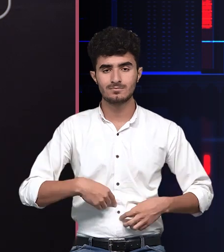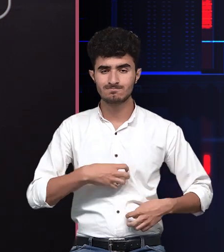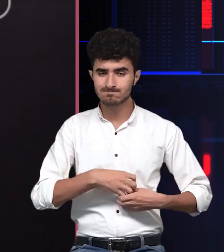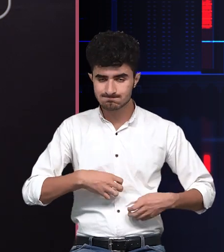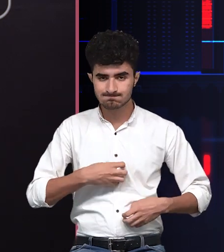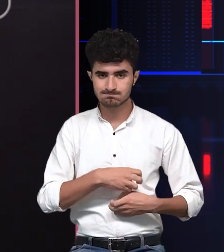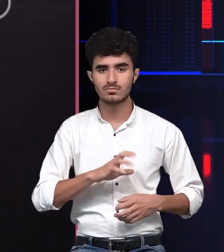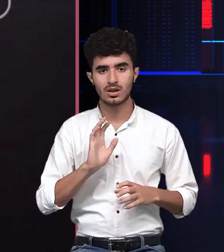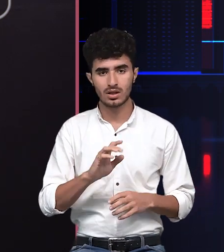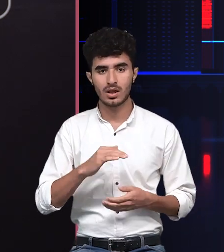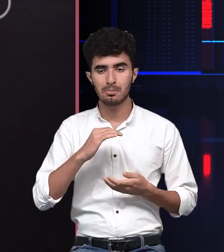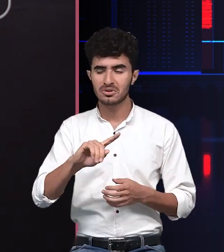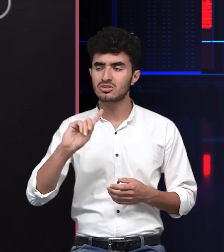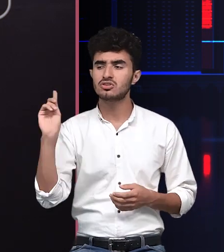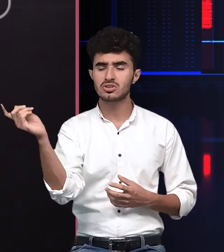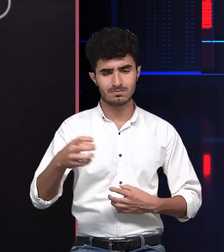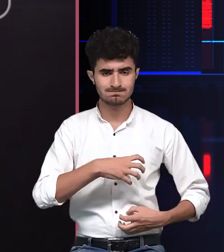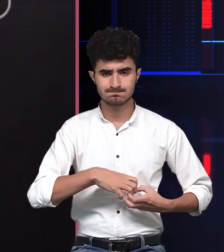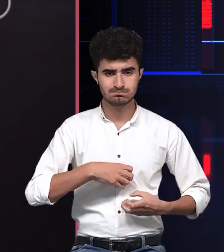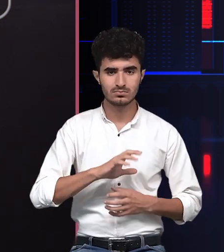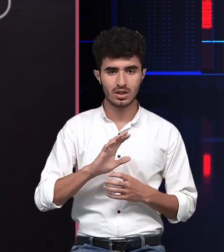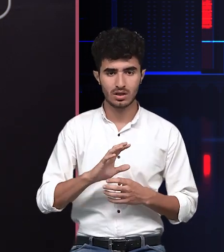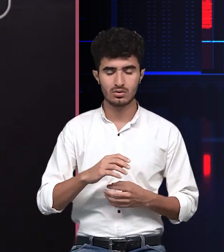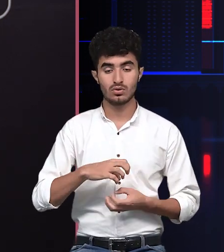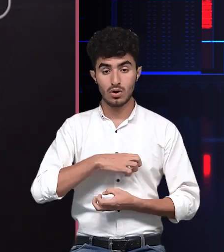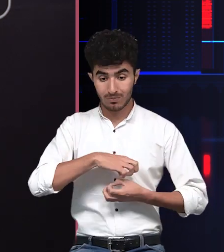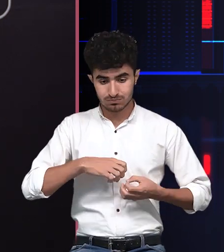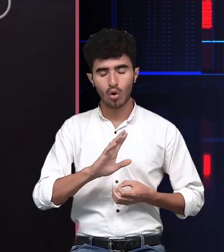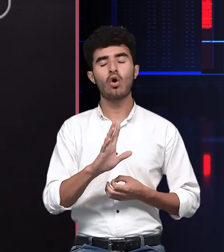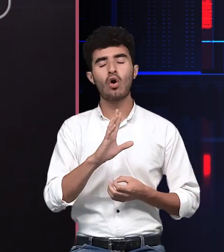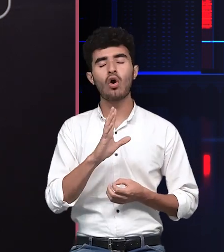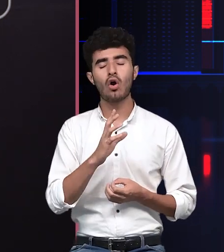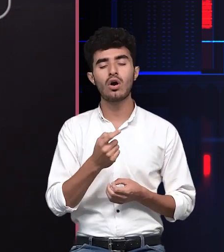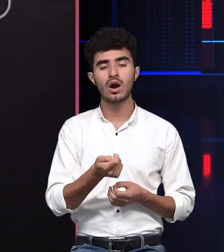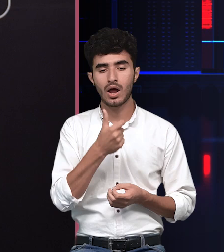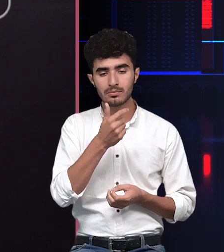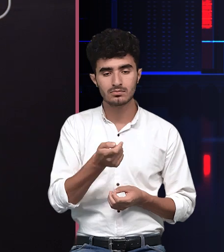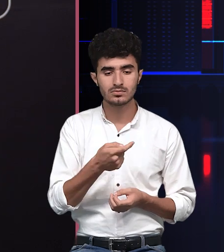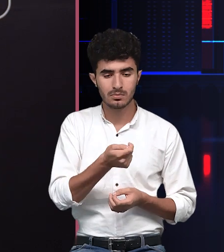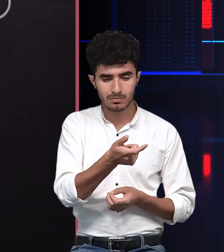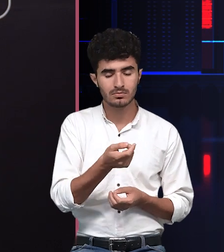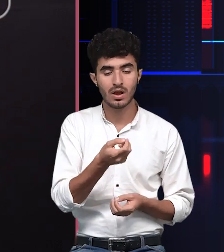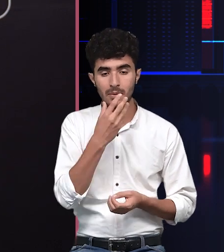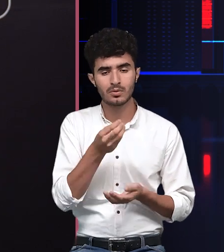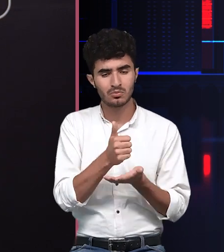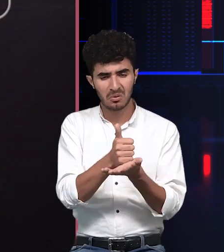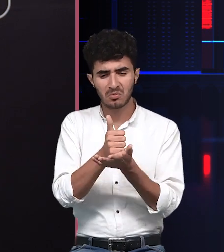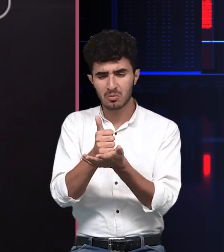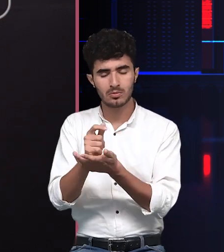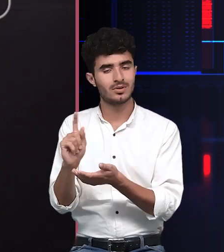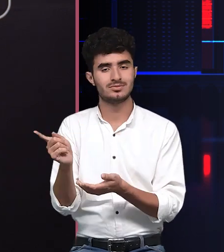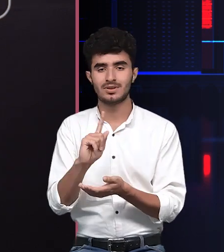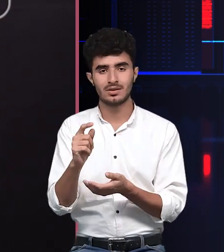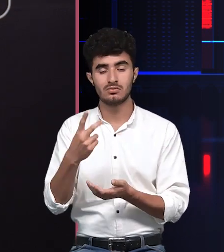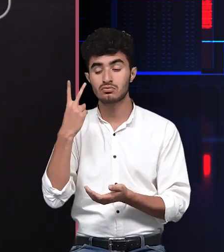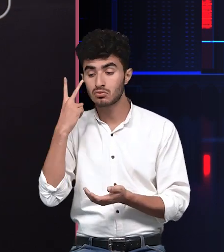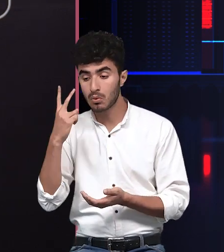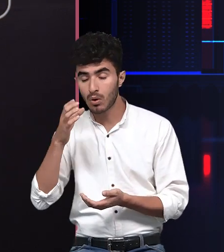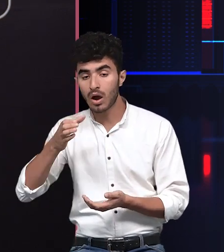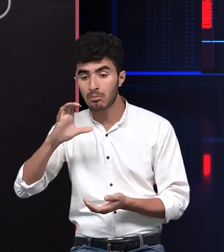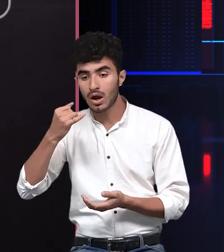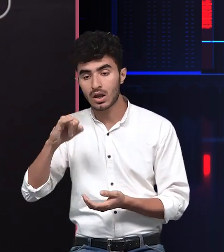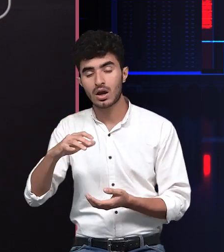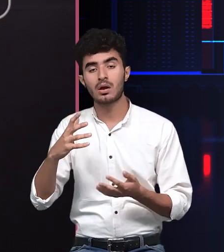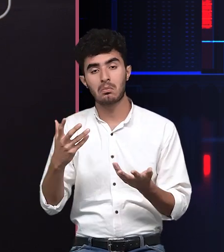ہر بچے کو ڈائریا ہو رہا ہے، تو آپ اس کو اینٹی ڈائریل دیے جا رہے ہیں، کتنے بچوں کو دے لیں گے؟ کیوں نہیں یہ دیکھتے کہ اس گاؤں کے پانی میں تو